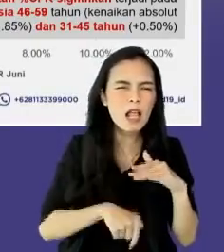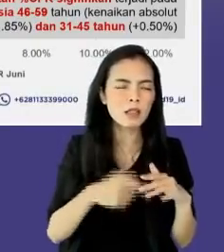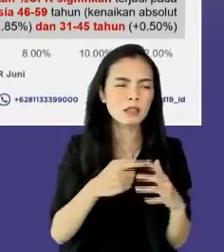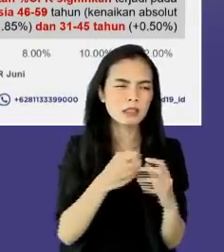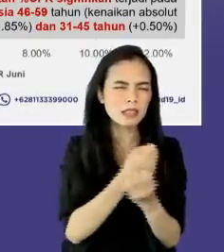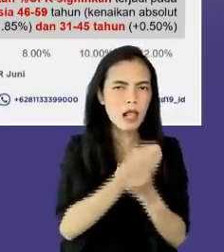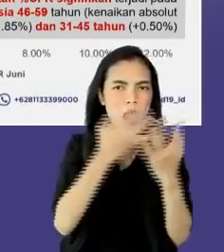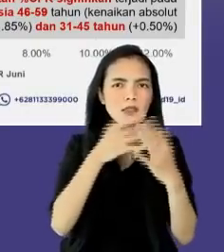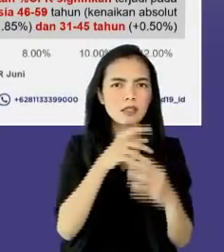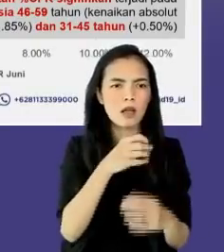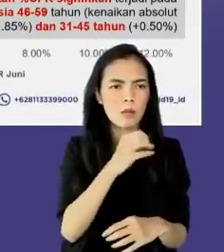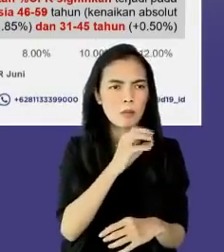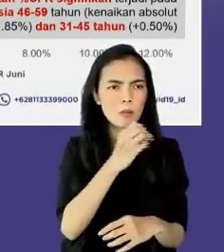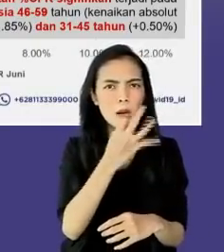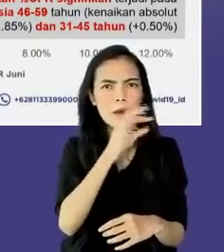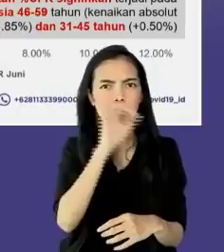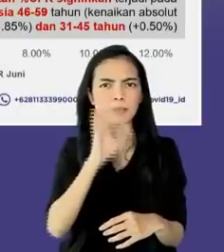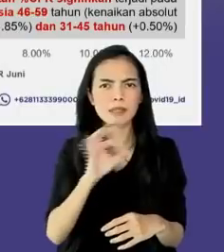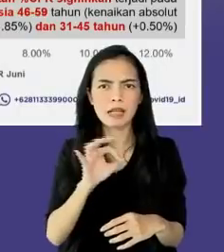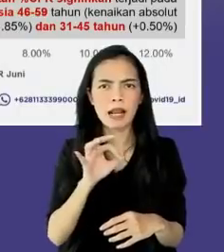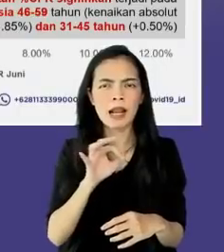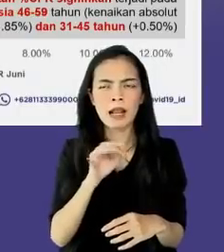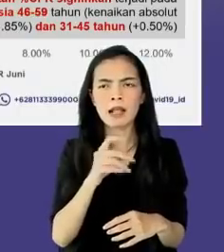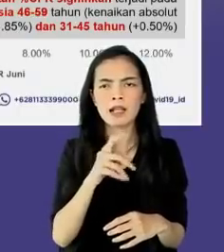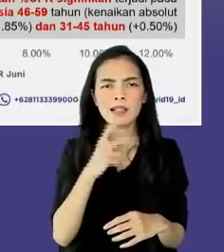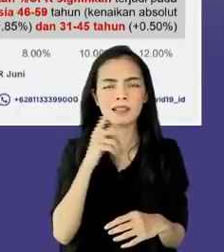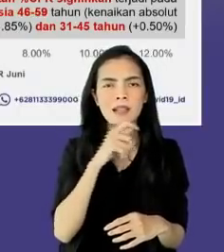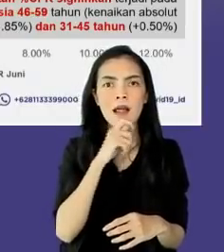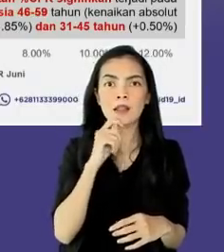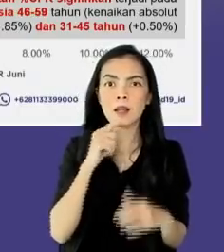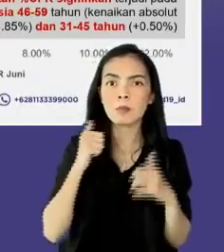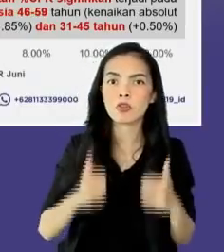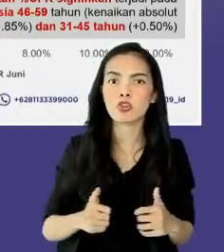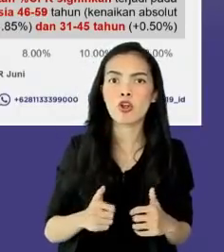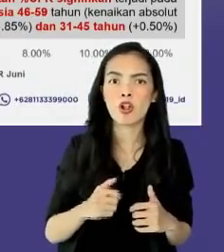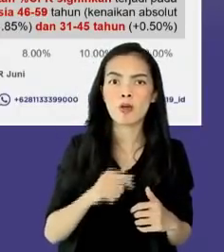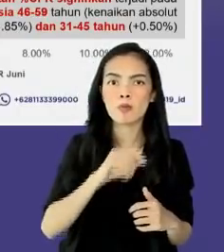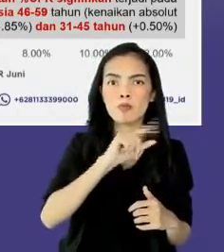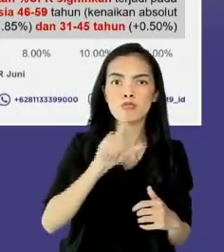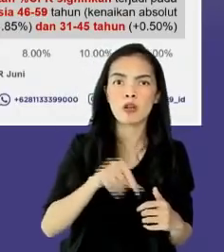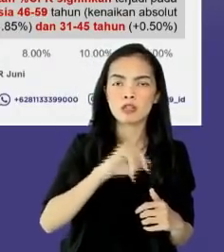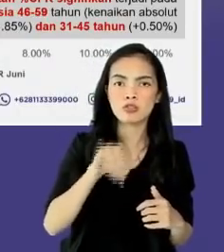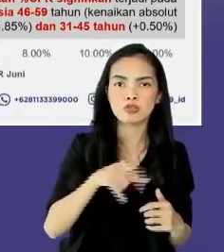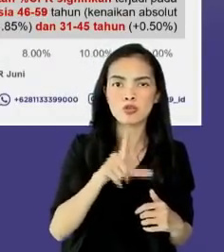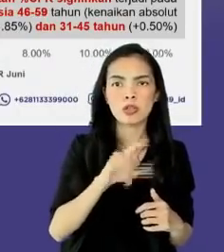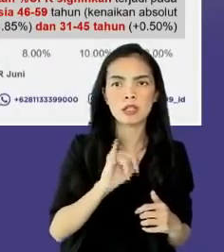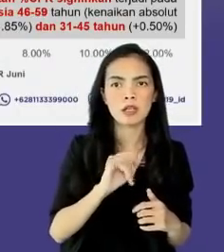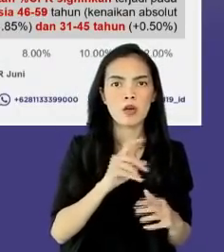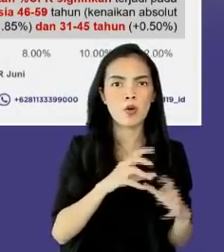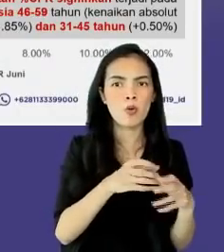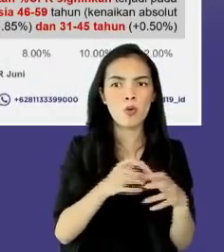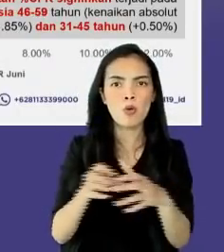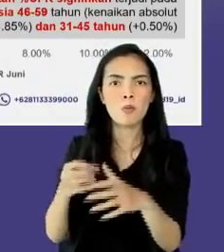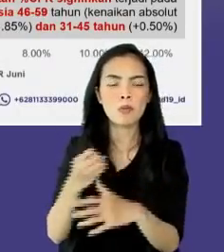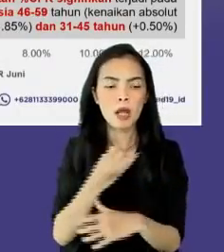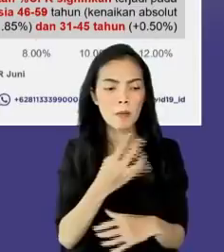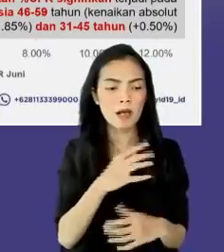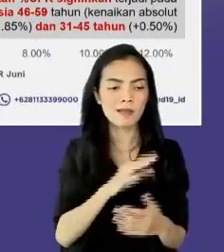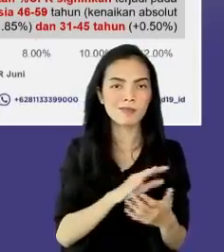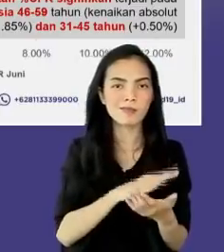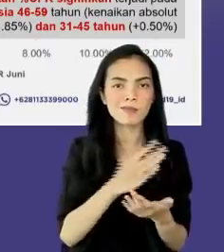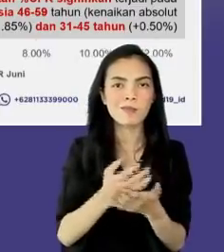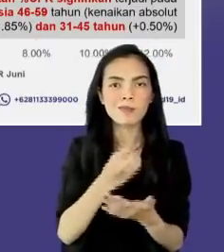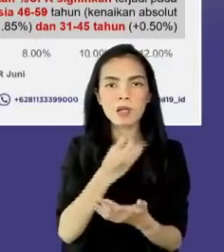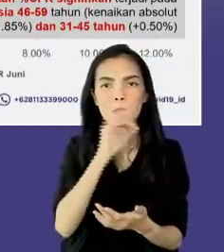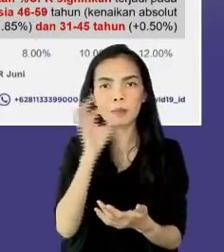teori ternyata benar di bulan Juli yang meninggal pada kelompok usia tertentu. Nah, ternyata kalau kita lihat Dokter Lula menariknya adalah usia